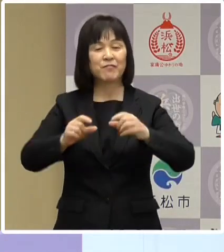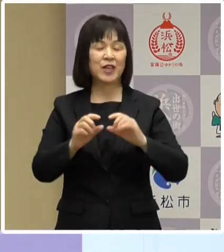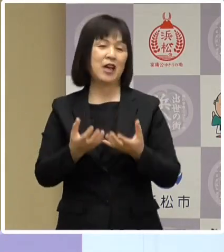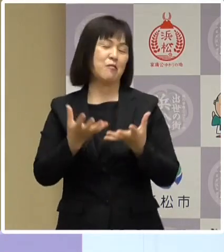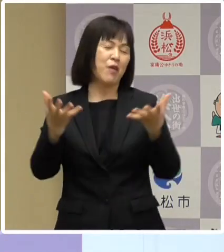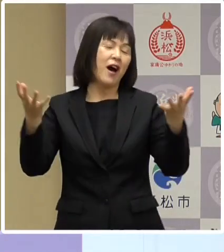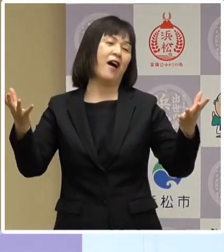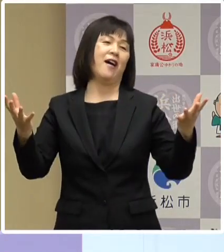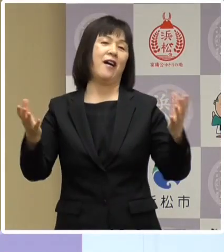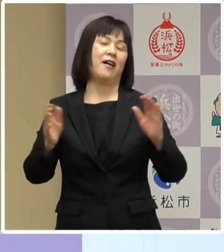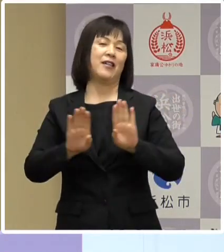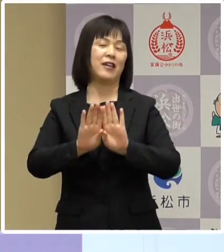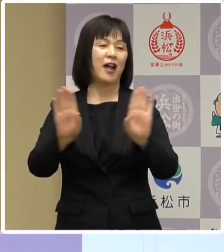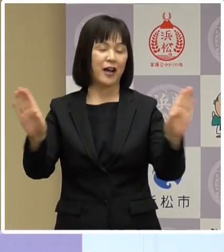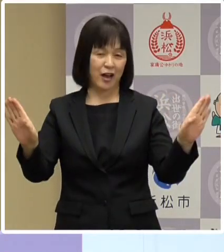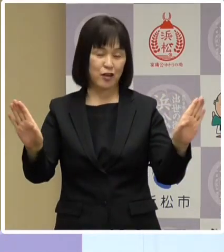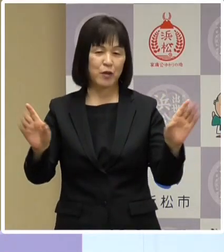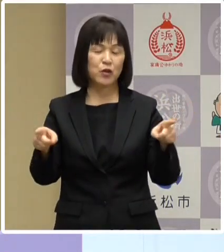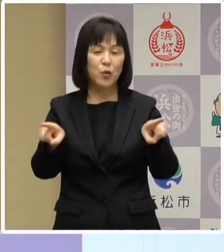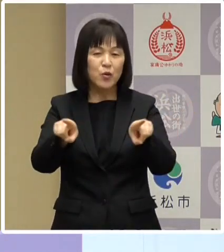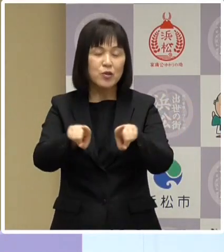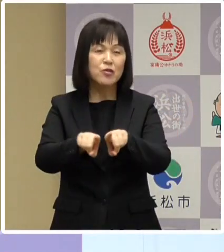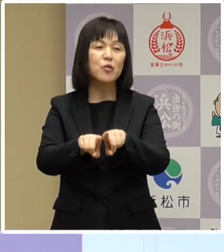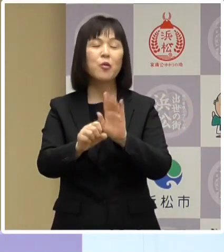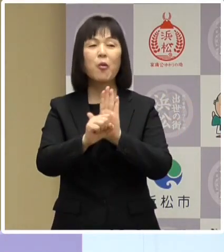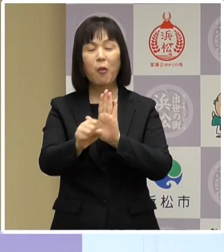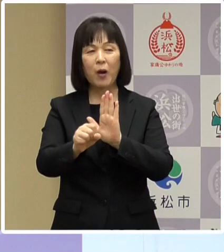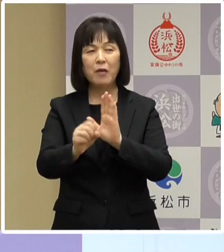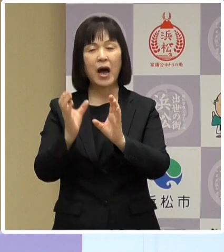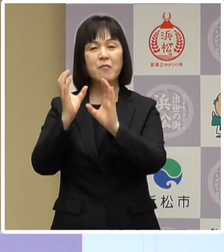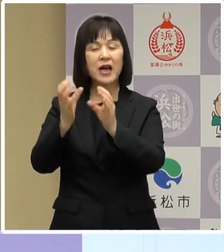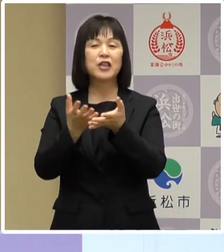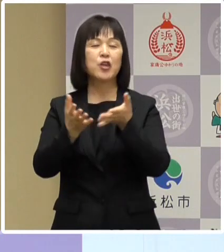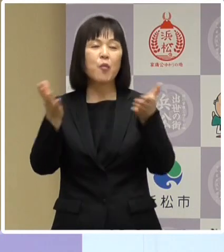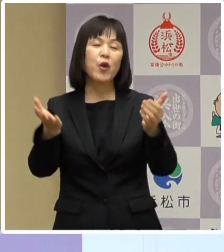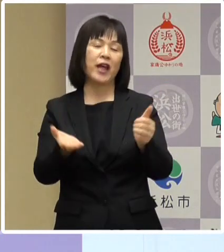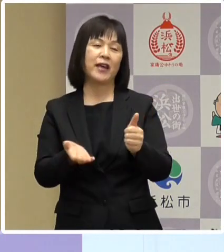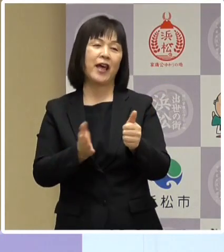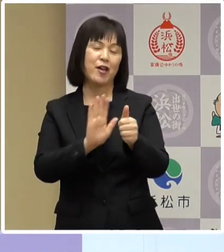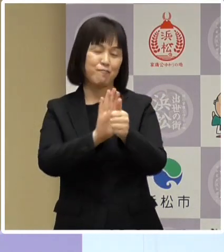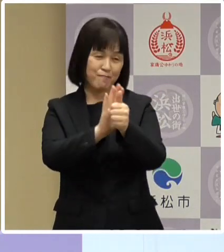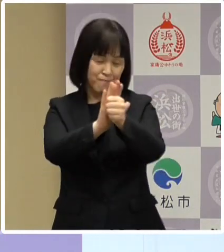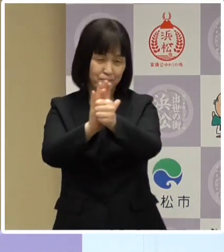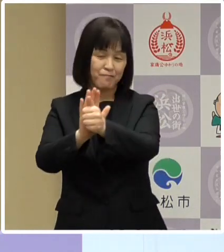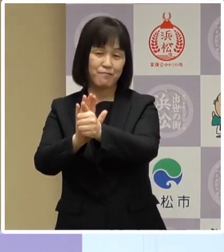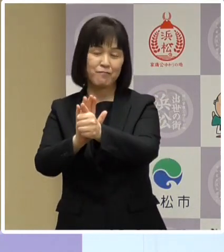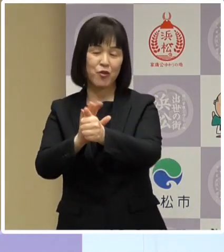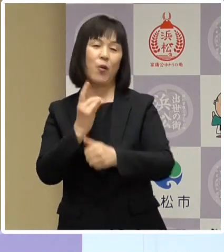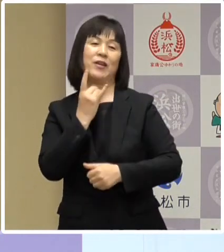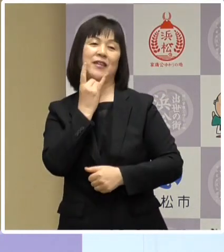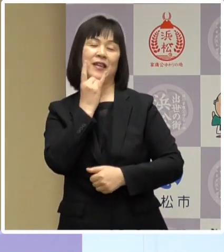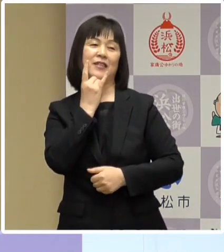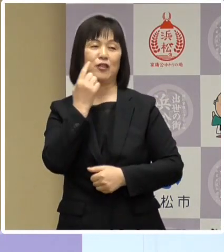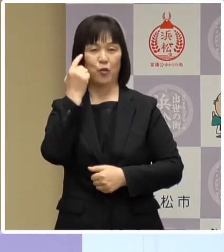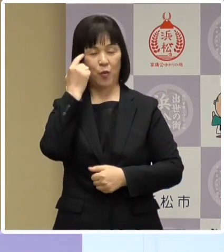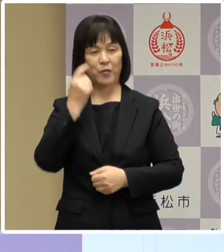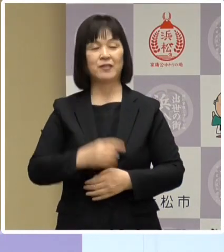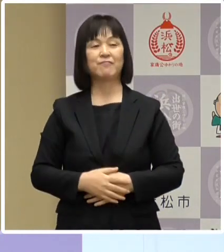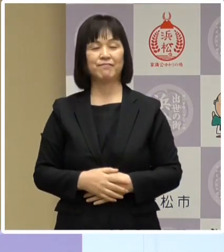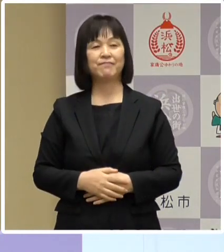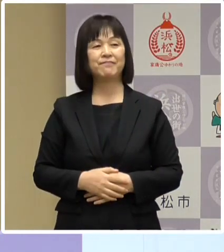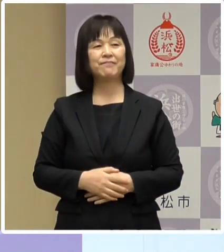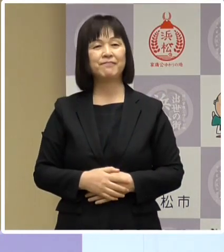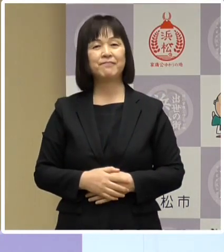ので、まあ、祭りとの相乗効果、あるいは祭りの盛り上げ効果というものも合わせて期待をしていきたいというふうに思